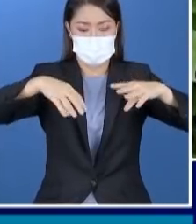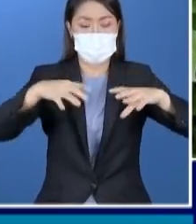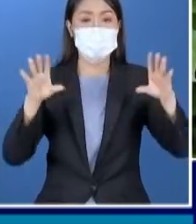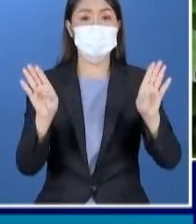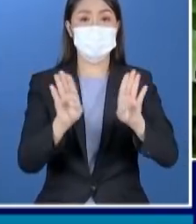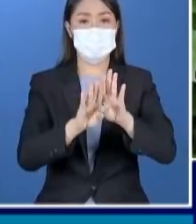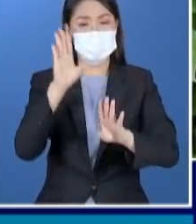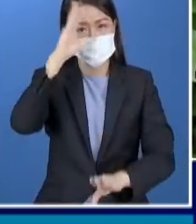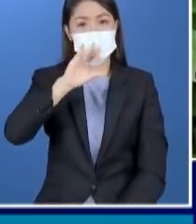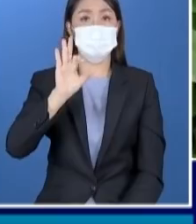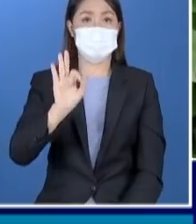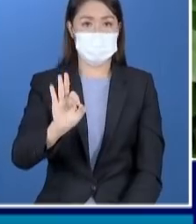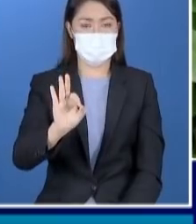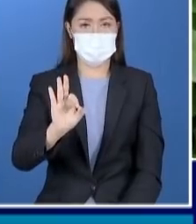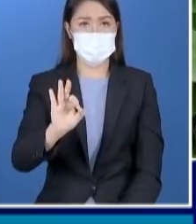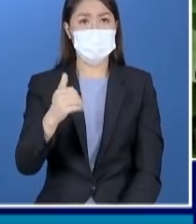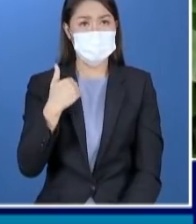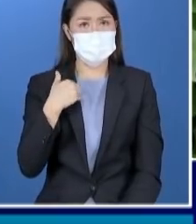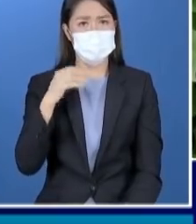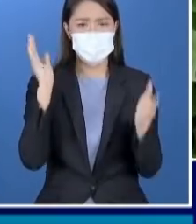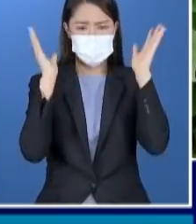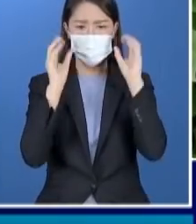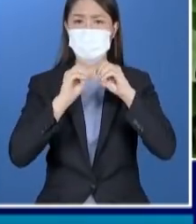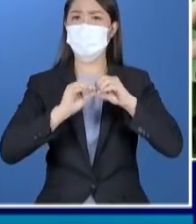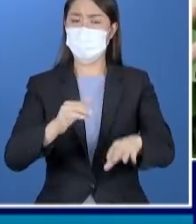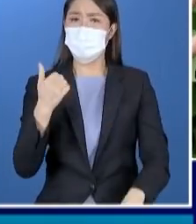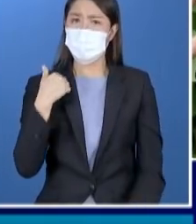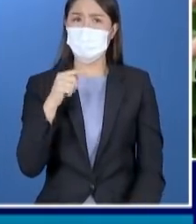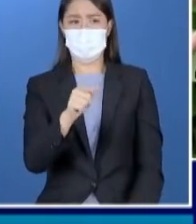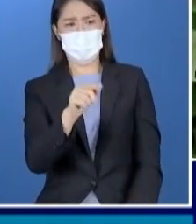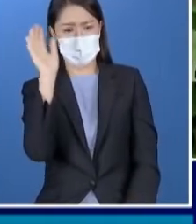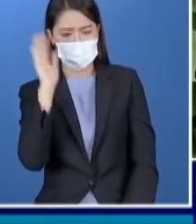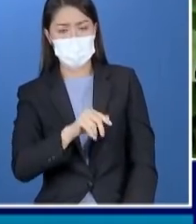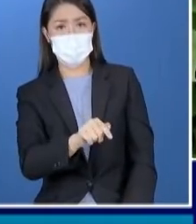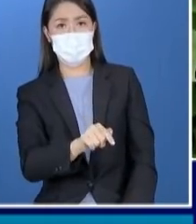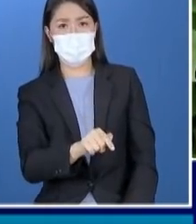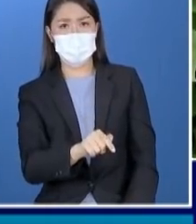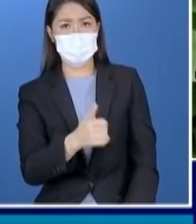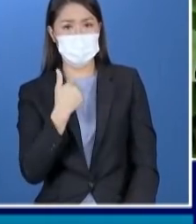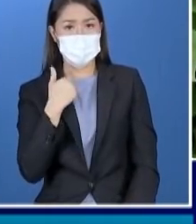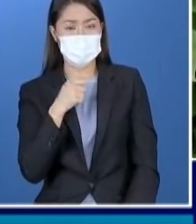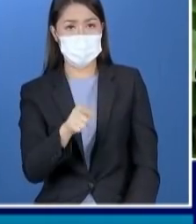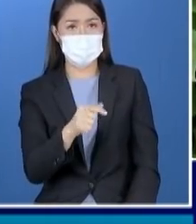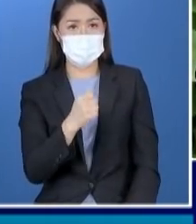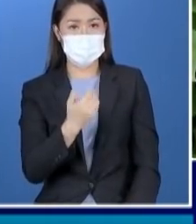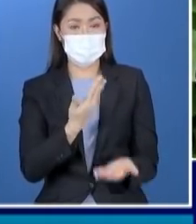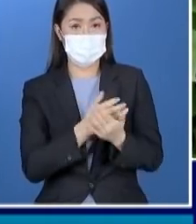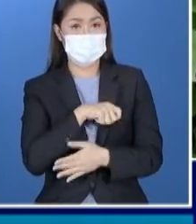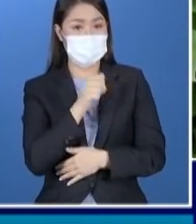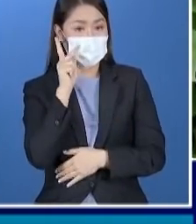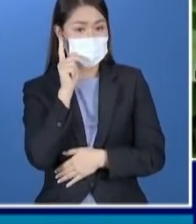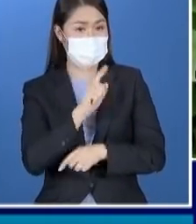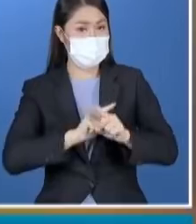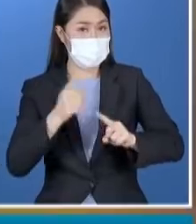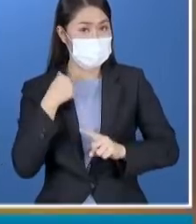ประมาณ 3:00 น.ถึงขั้นว่ามีคนวิพากษ์วิจารณ์กันเลยนะคะว่าเอ้ยมีการรับจ้างให้ข่าวหรือเปล่